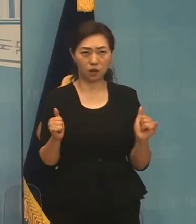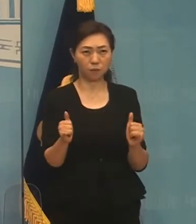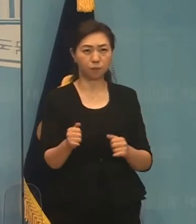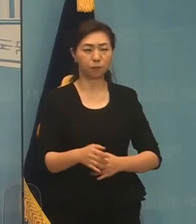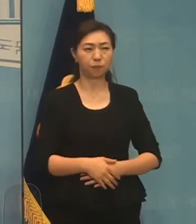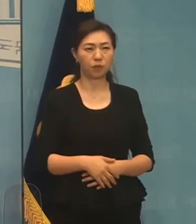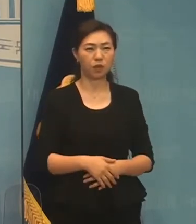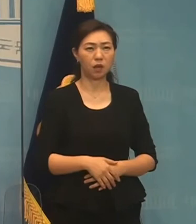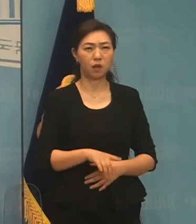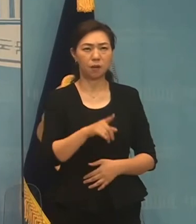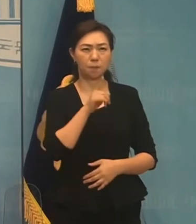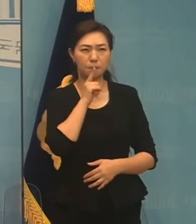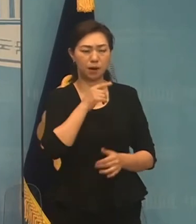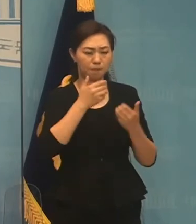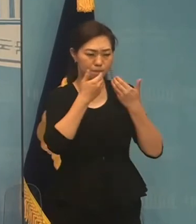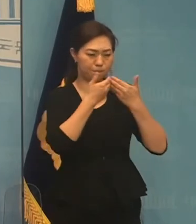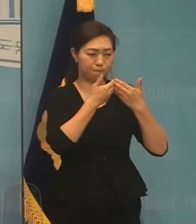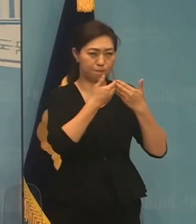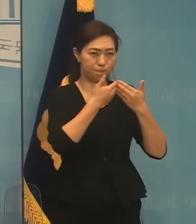협박,